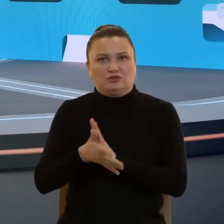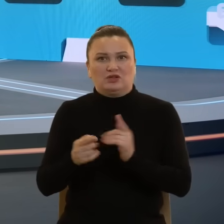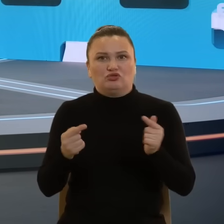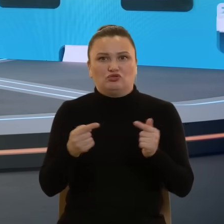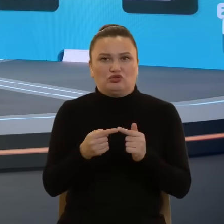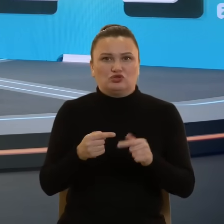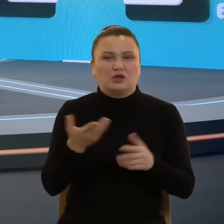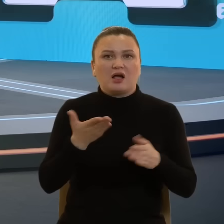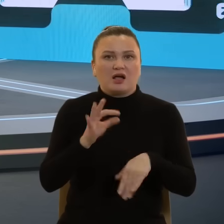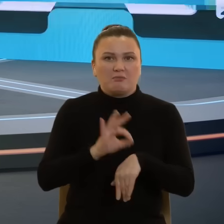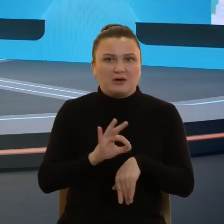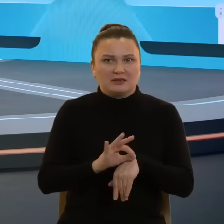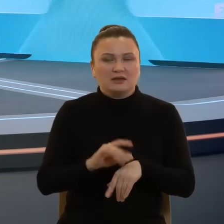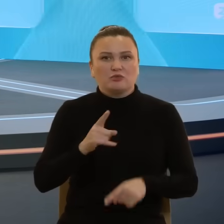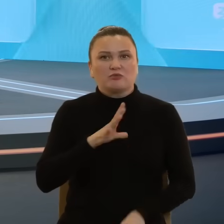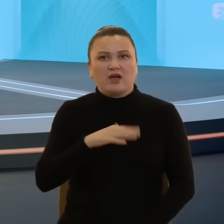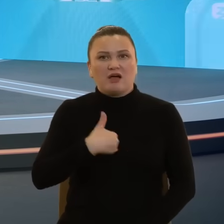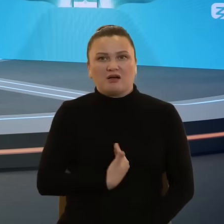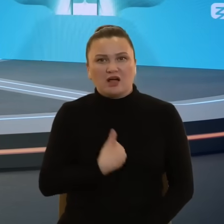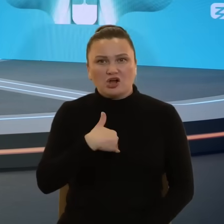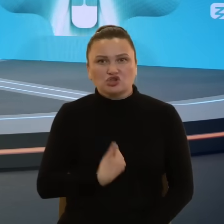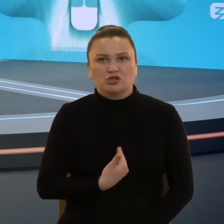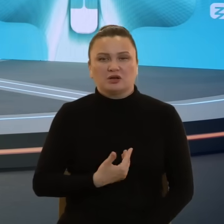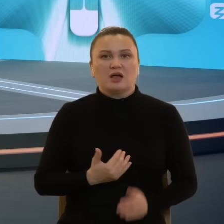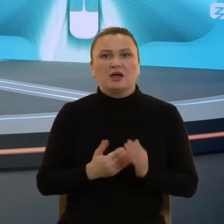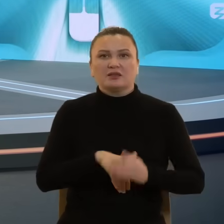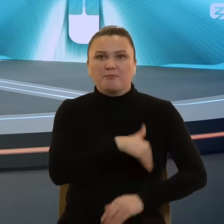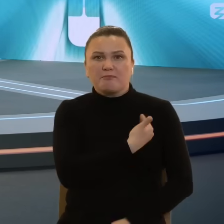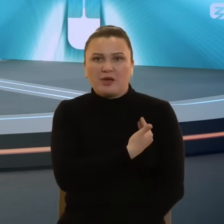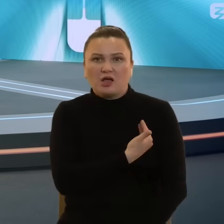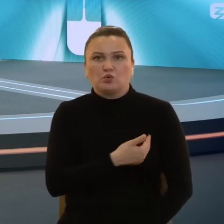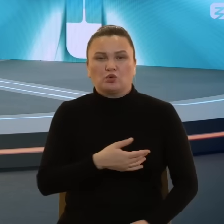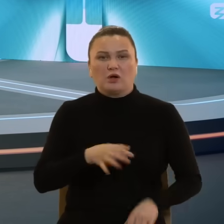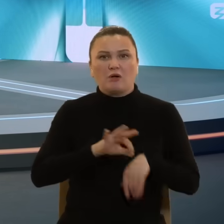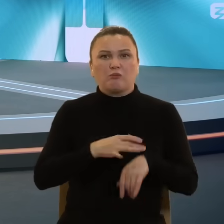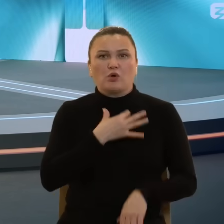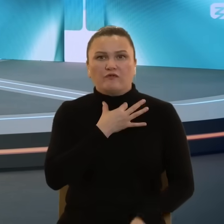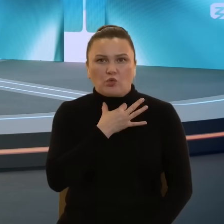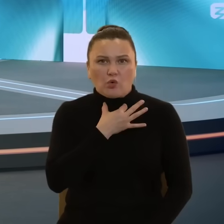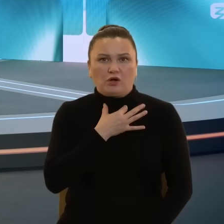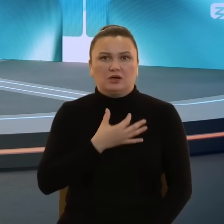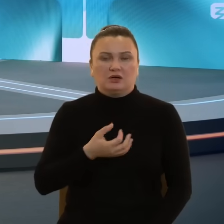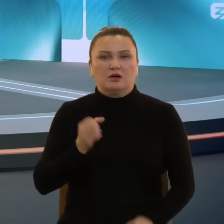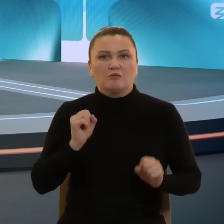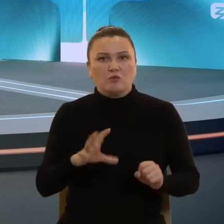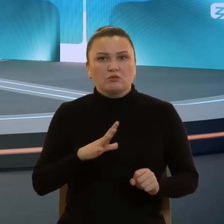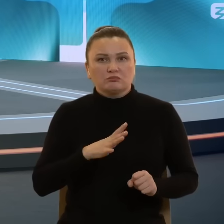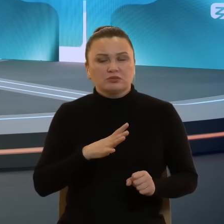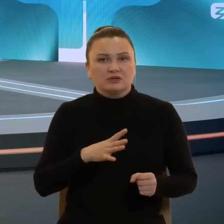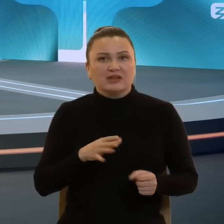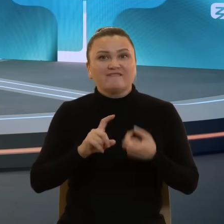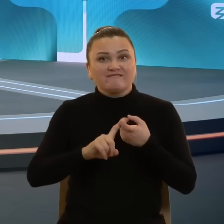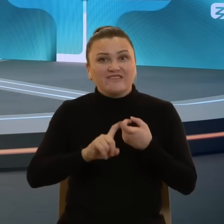основании симптомов. Потому что кашель, повышение температуры, боли в горле – могут быть как